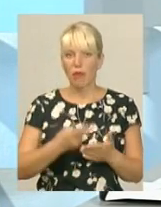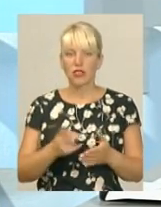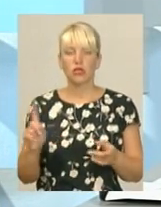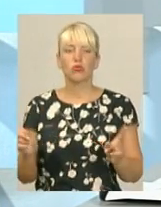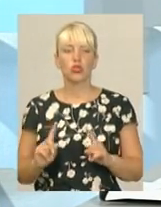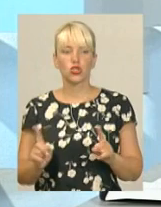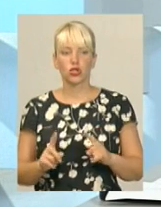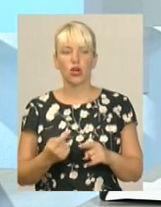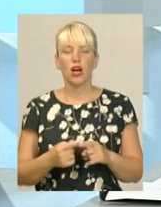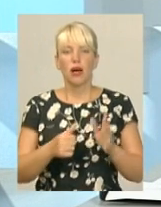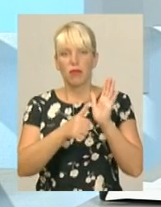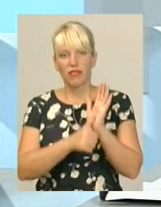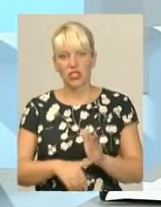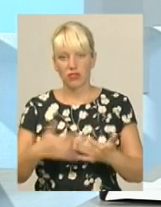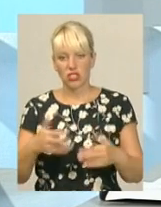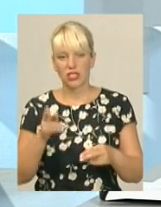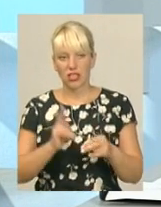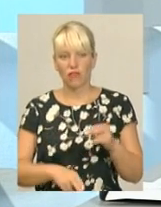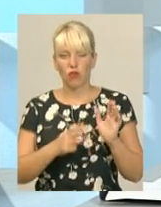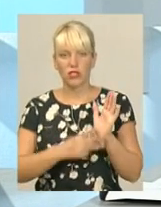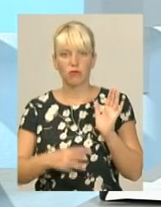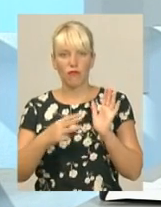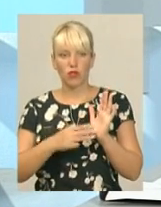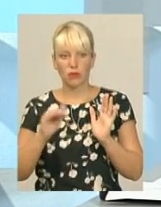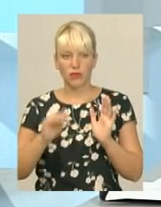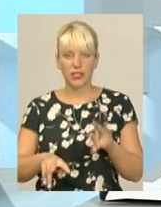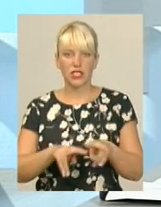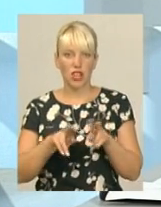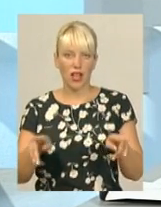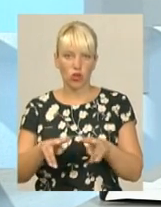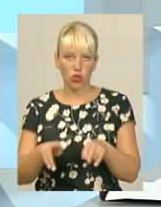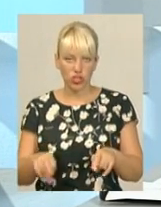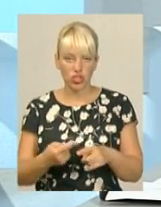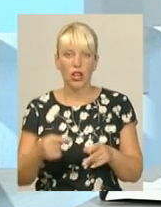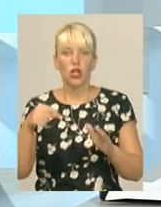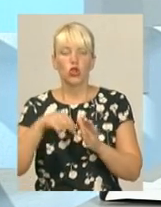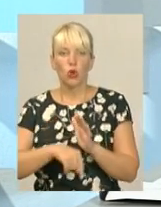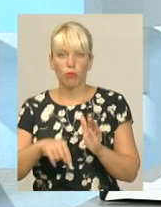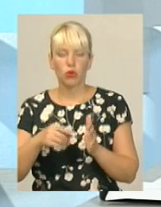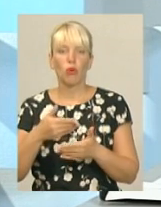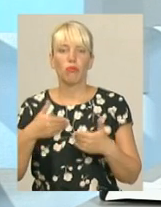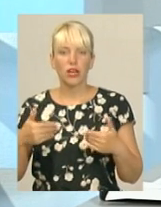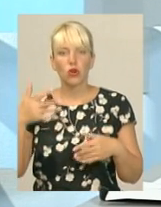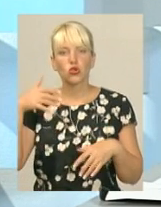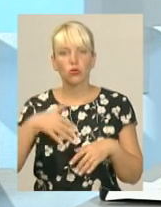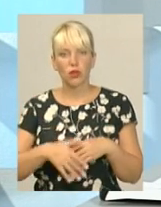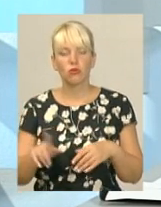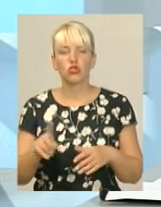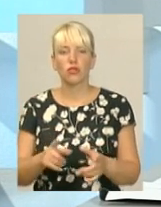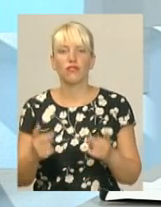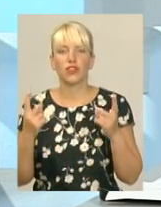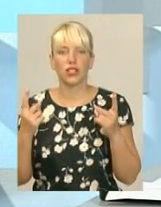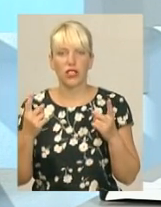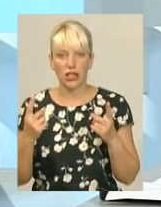перше півріччя закінчилося, 88 тисяч заяв аналогічно. Тобто ми розуміємо, що велика